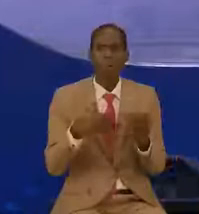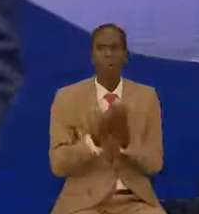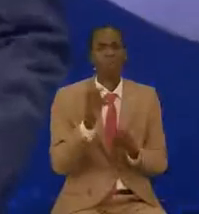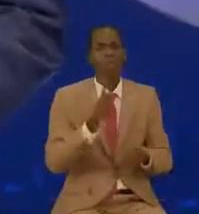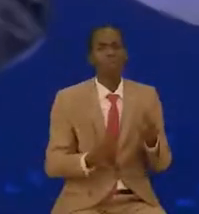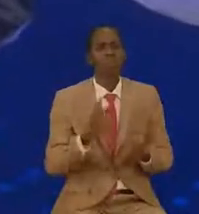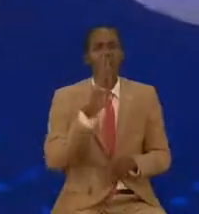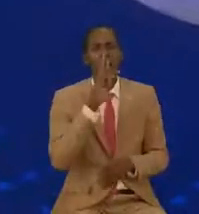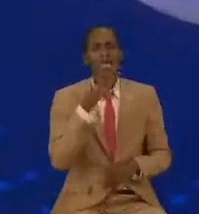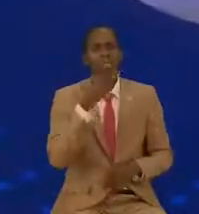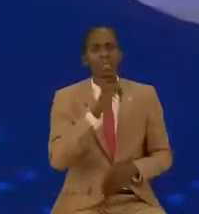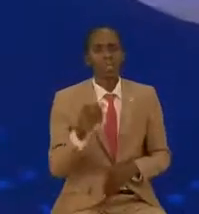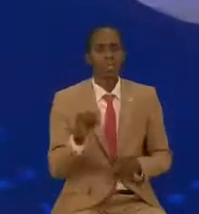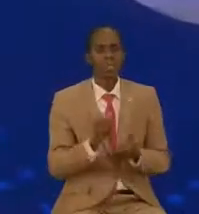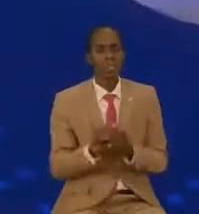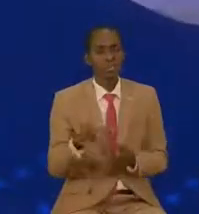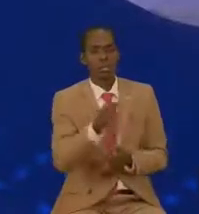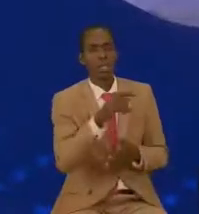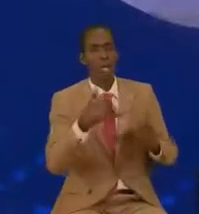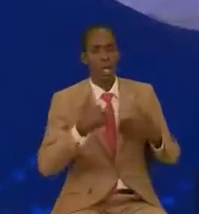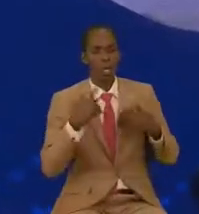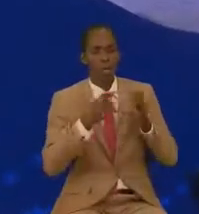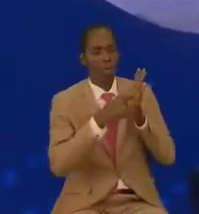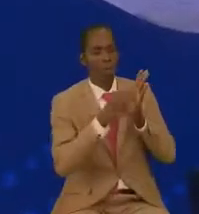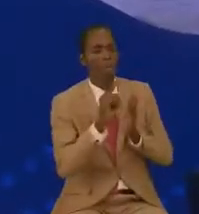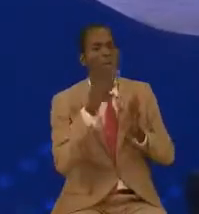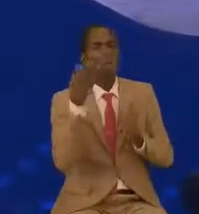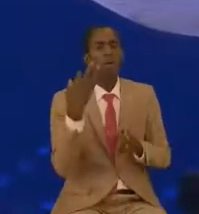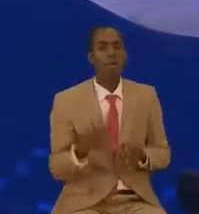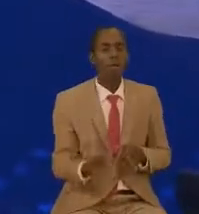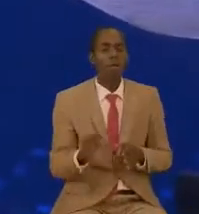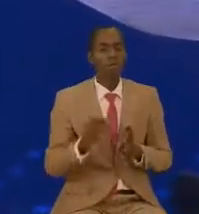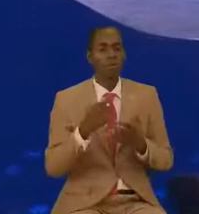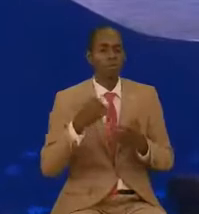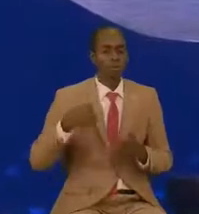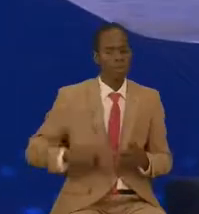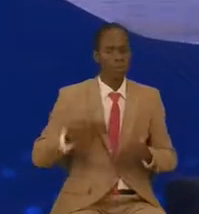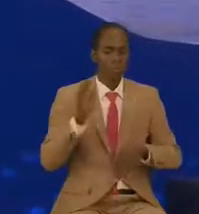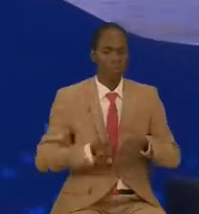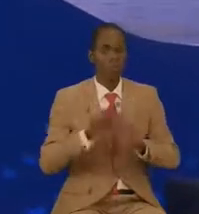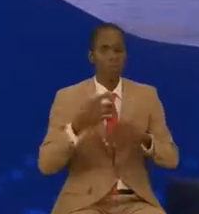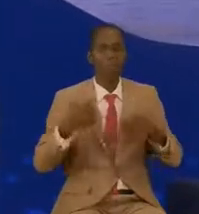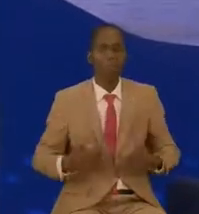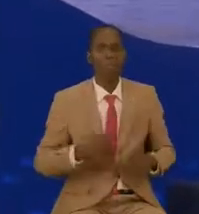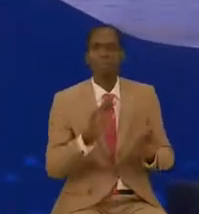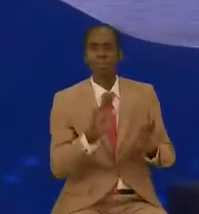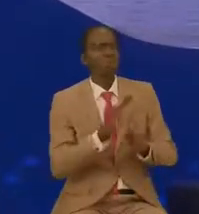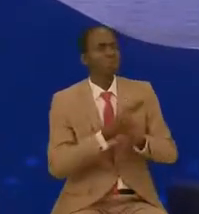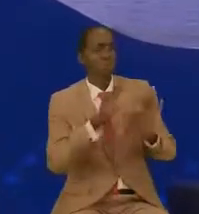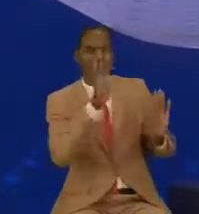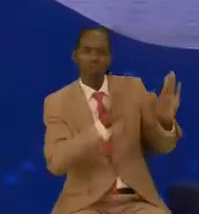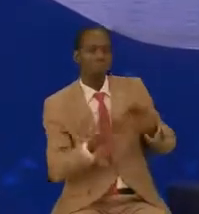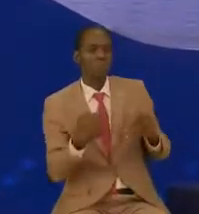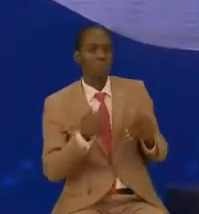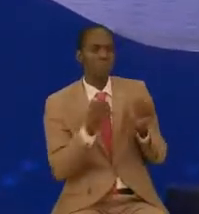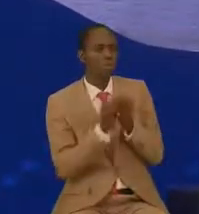ces gens-là, ils disaient qu'ils avaient la marque de la circoncision qu'ils portaient dans leur corps. Et que ne me dérangez pas avec